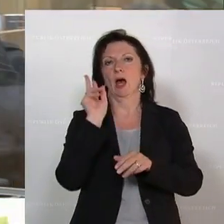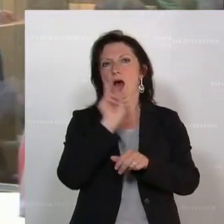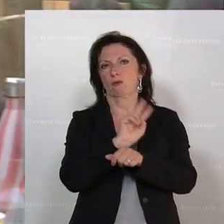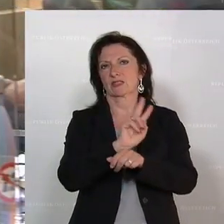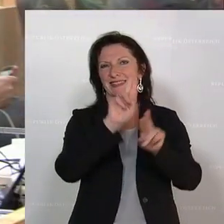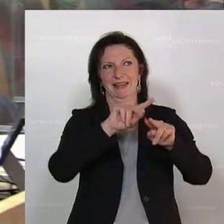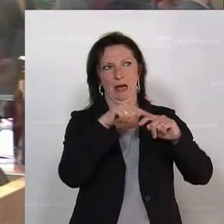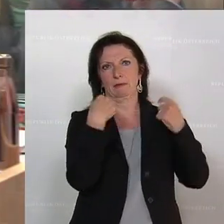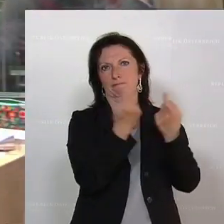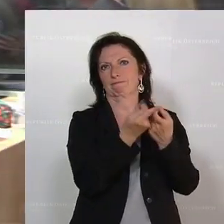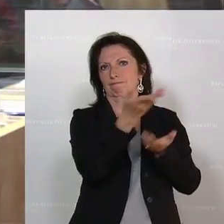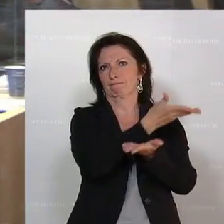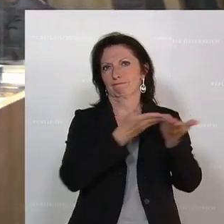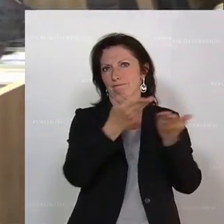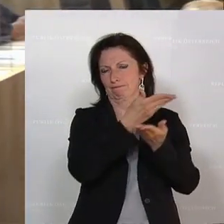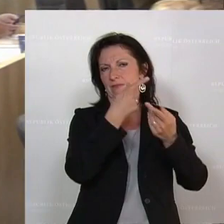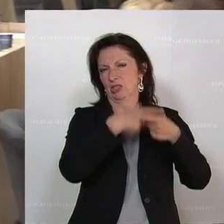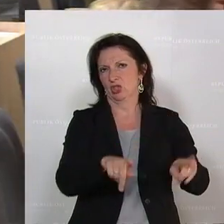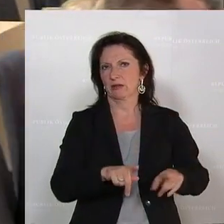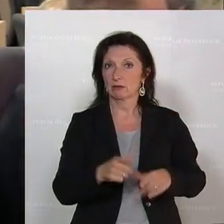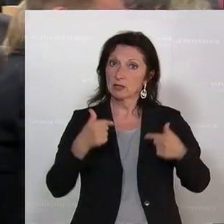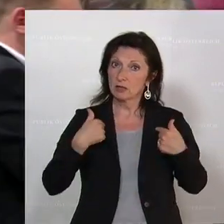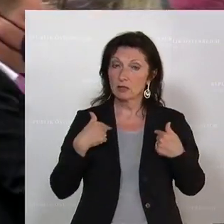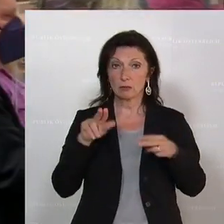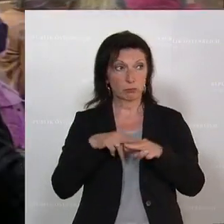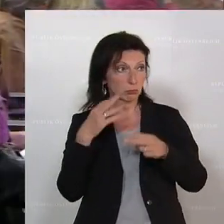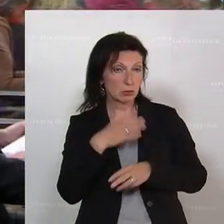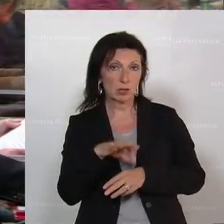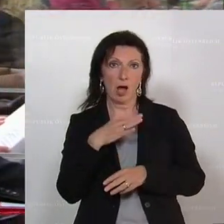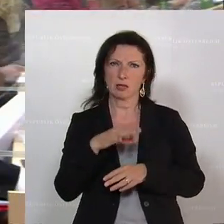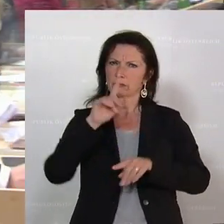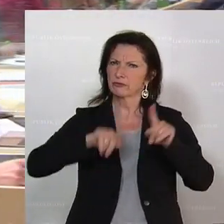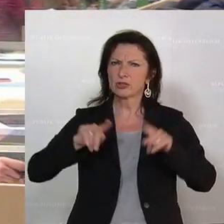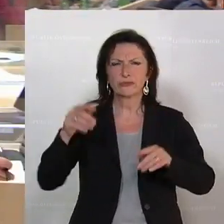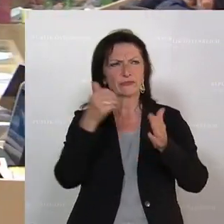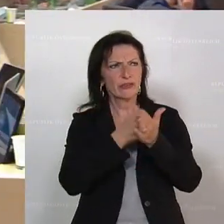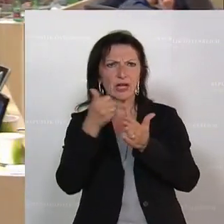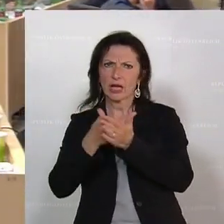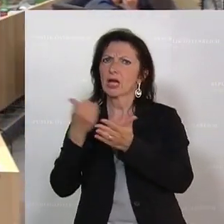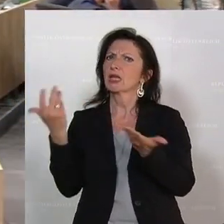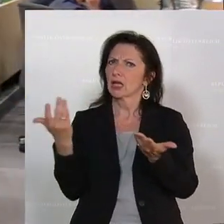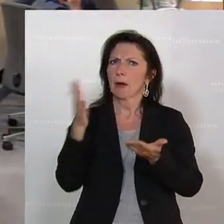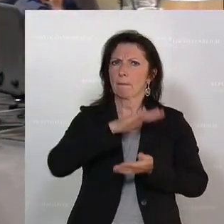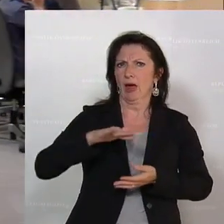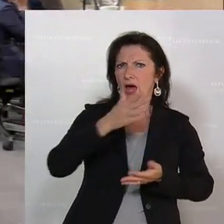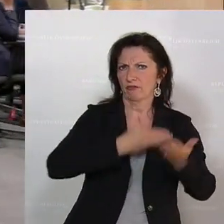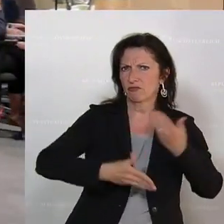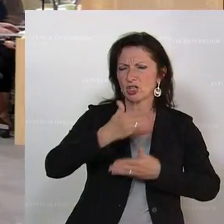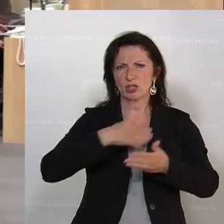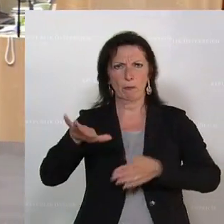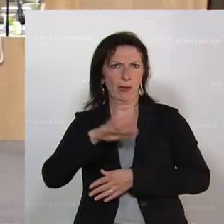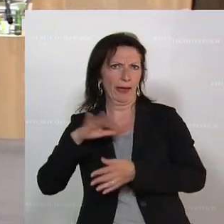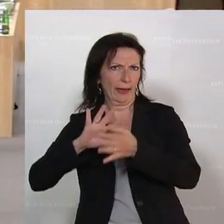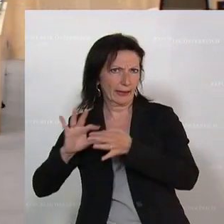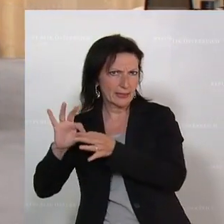meiner Tätigkeit als Bundeskanzler führe ich täglich sehr viele verschiedene Gespräche mit Vertreterinnen und Vertretern des wirtschaftlichen und gesellschaftlichen